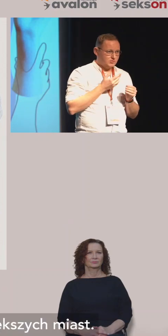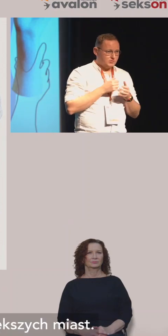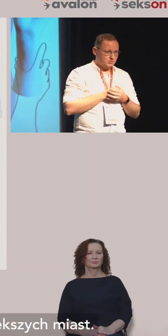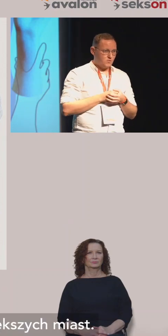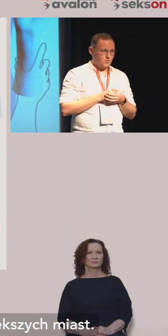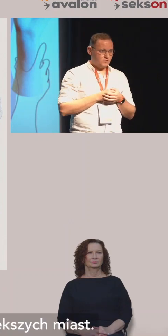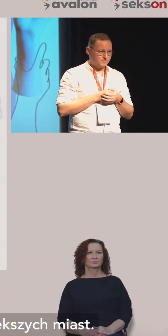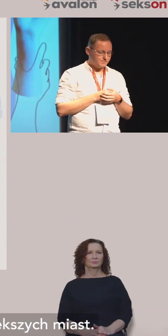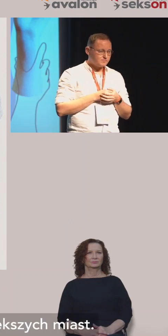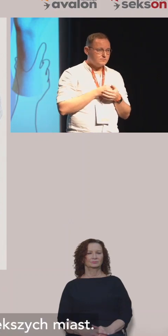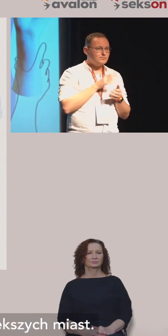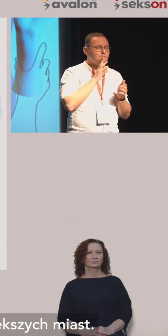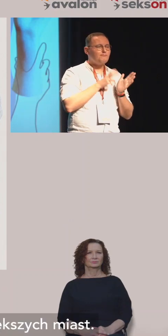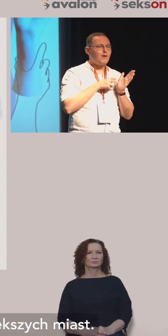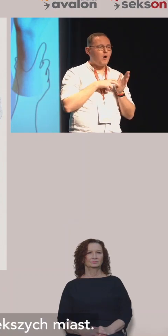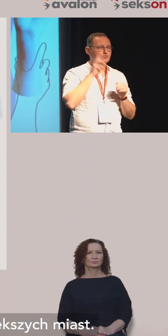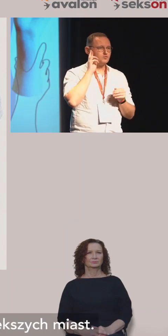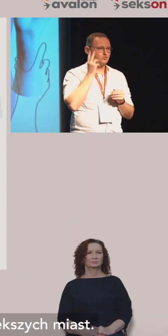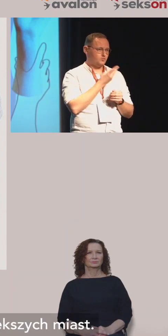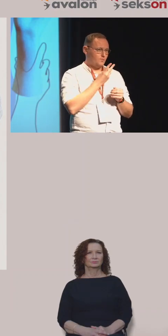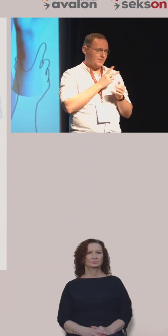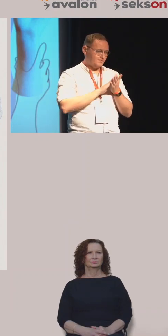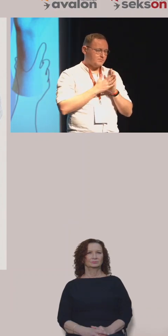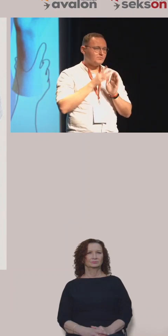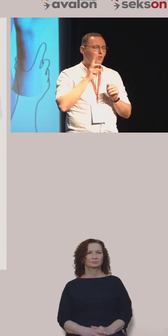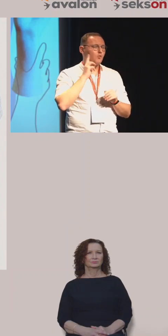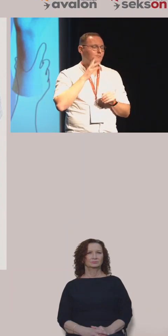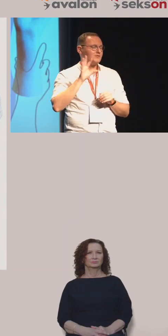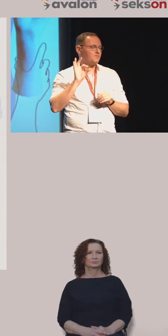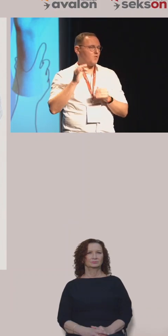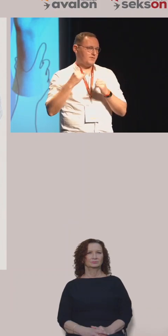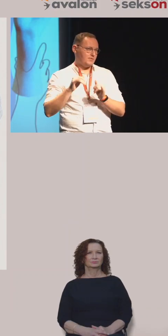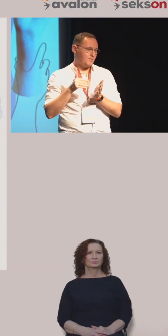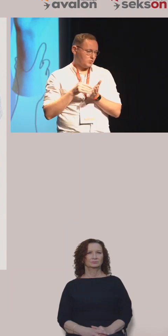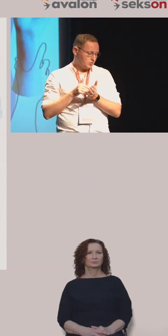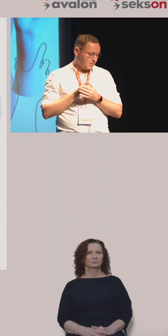Trudno jest znaleźć pracę, lepiej przenieść się do większych miast.